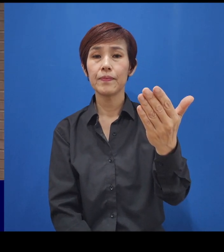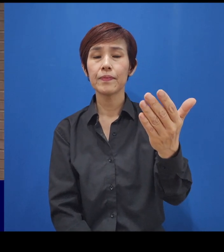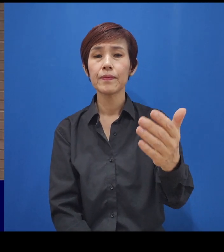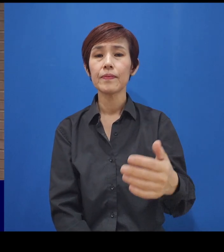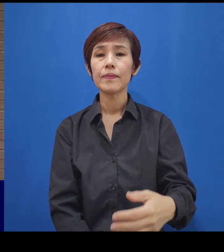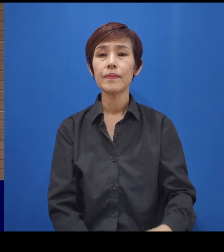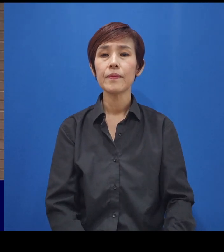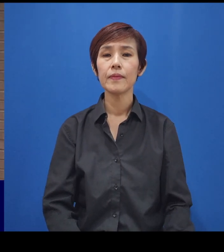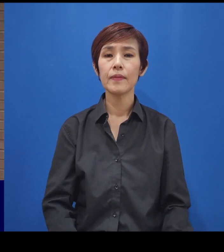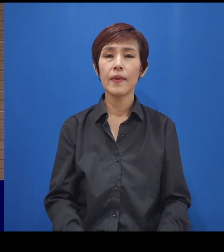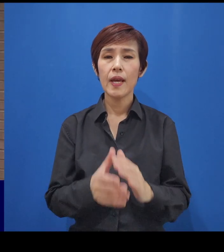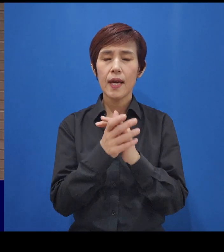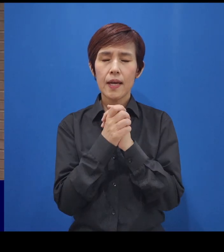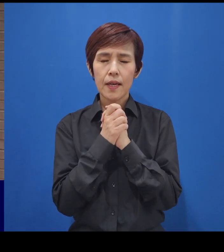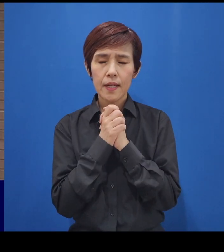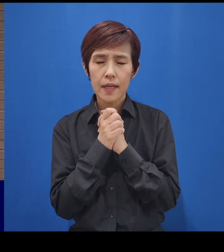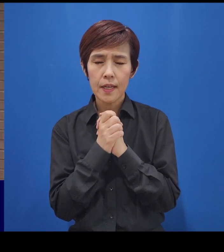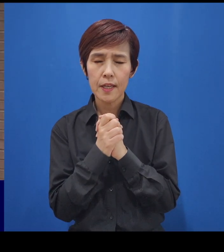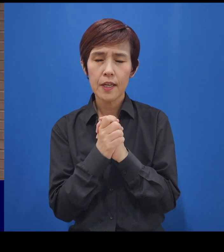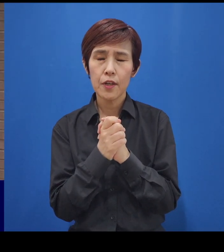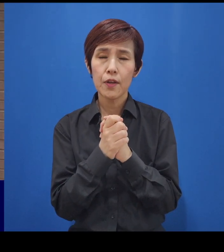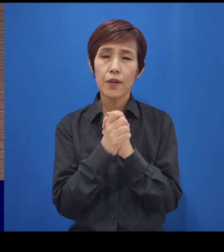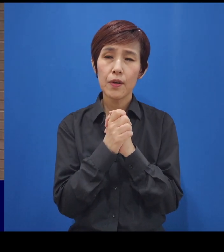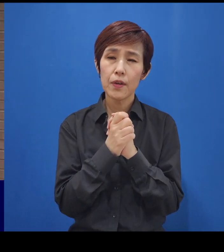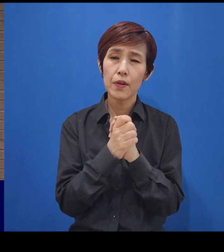호소했나요? 기도는